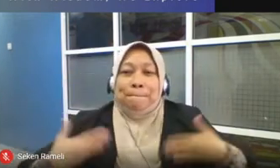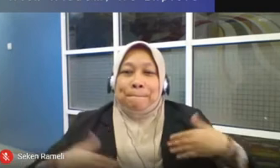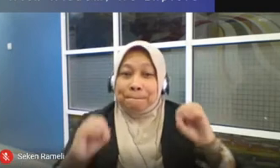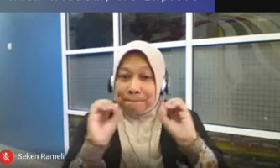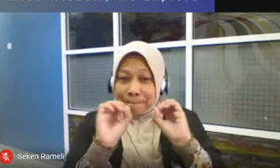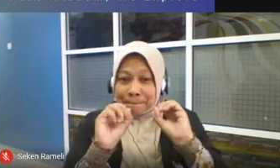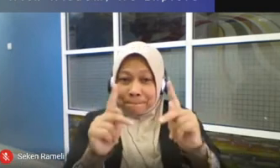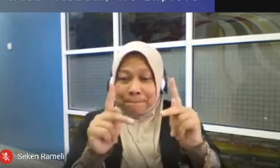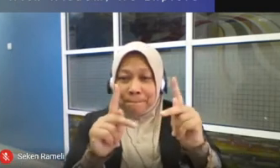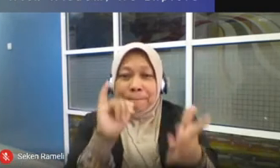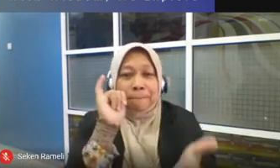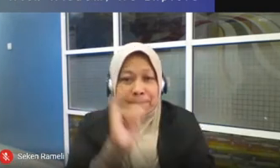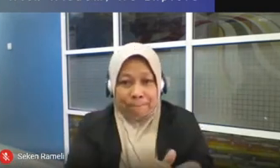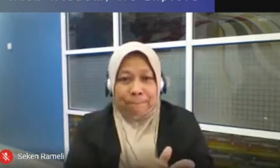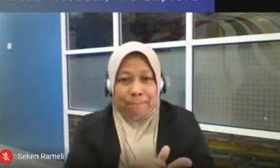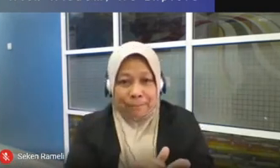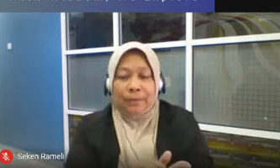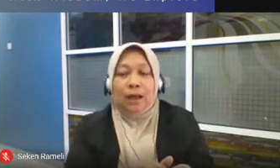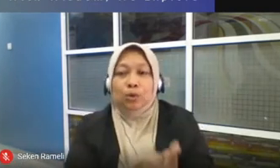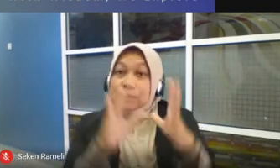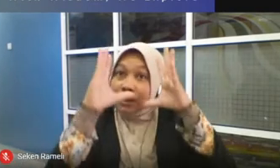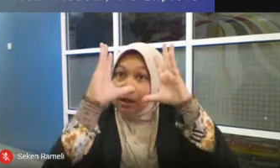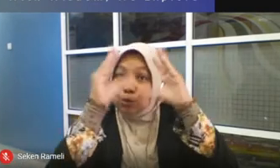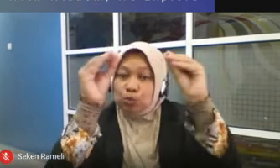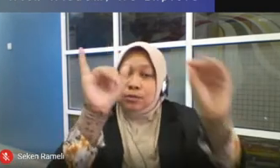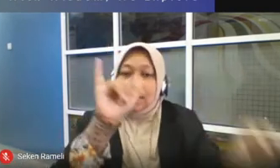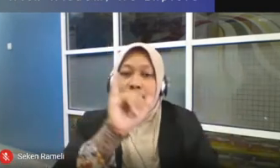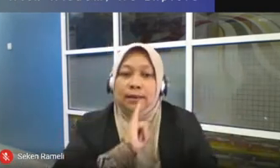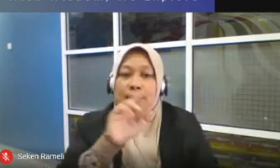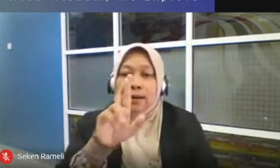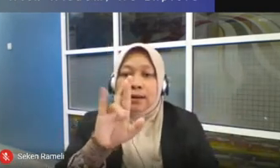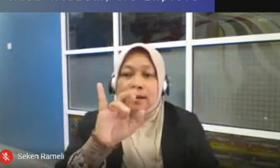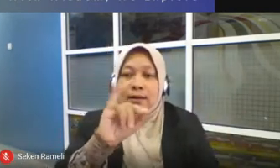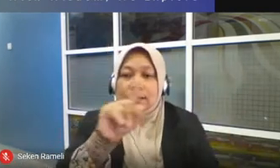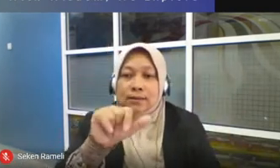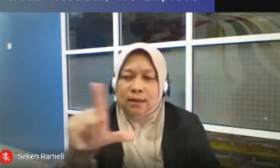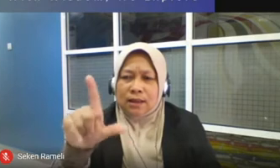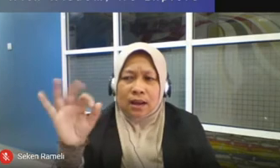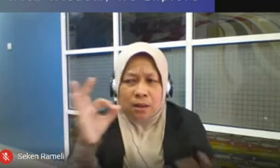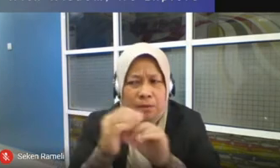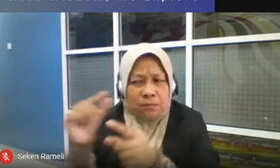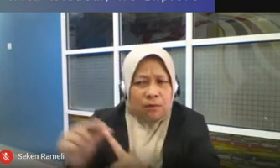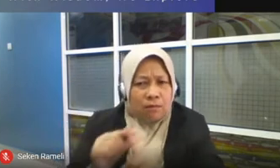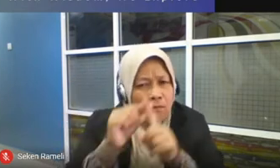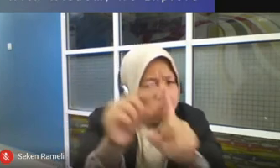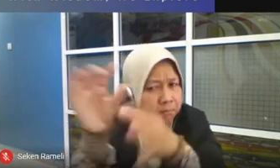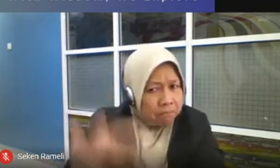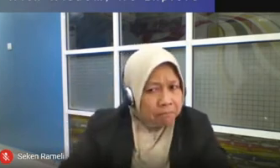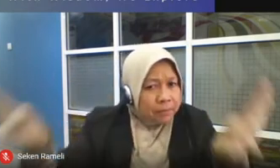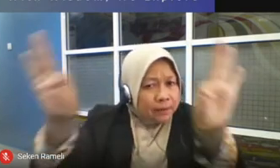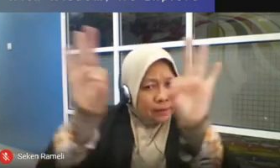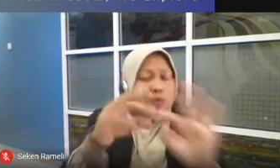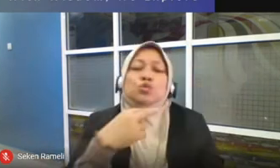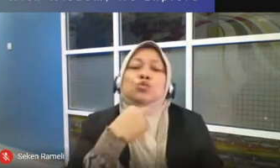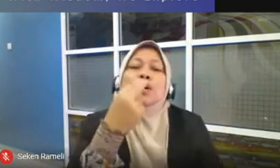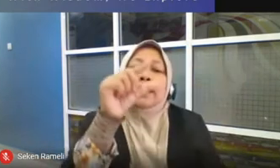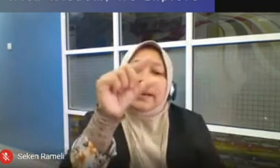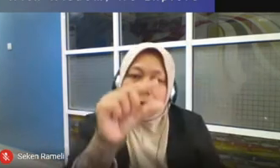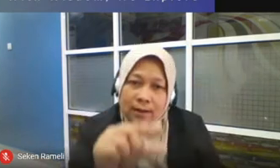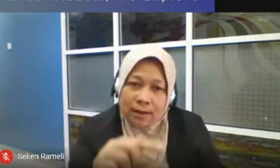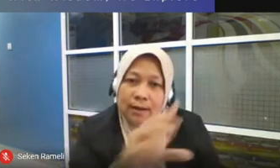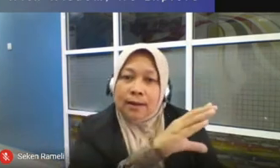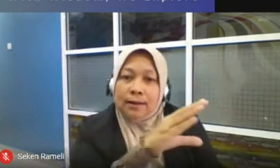dia apa ni, sifu saya Riza Rashid yang mengatakan bahawa kalau nak sampaikan perkara yang penting, gunakan suara yang rendah